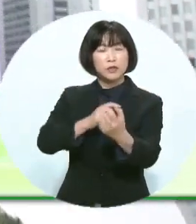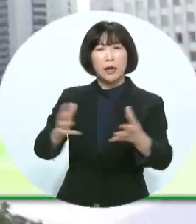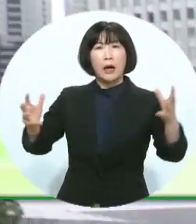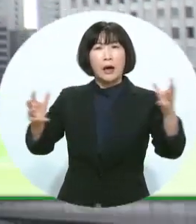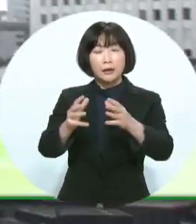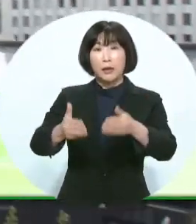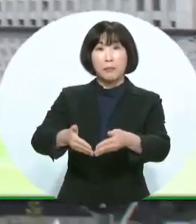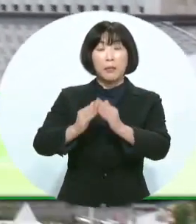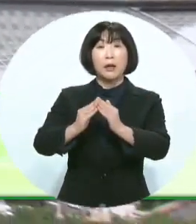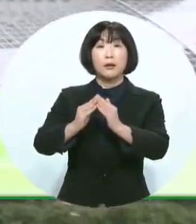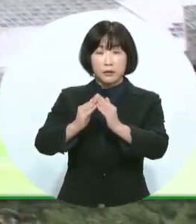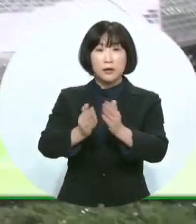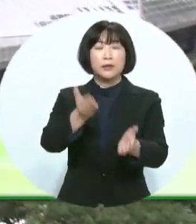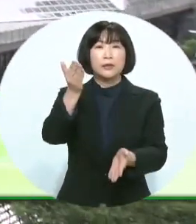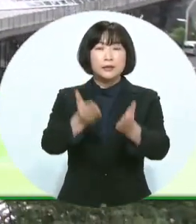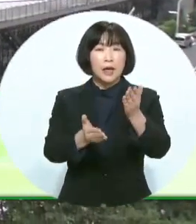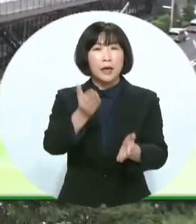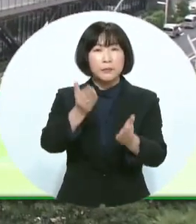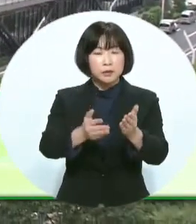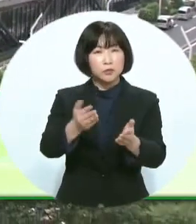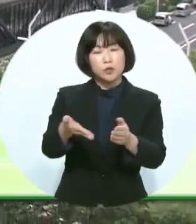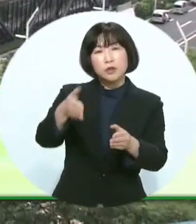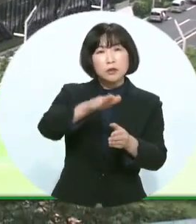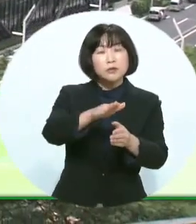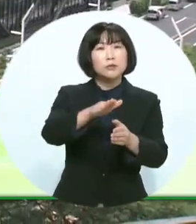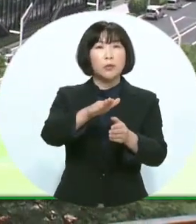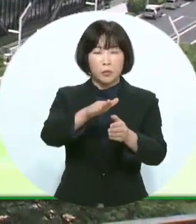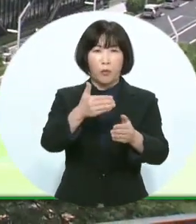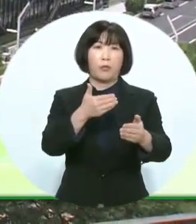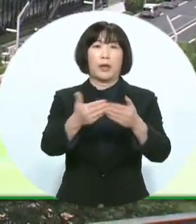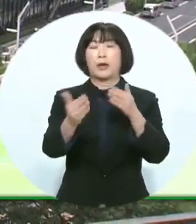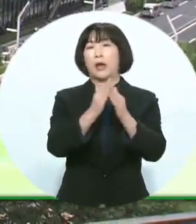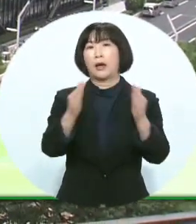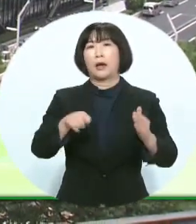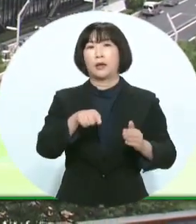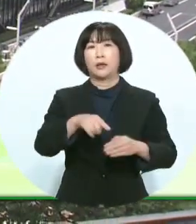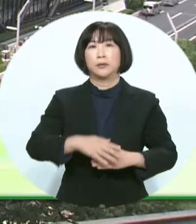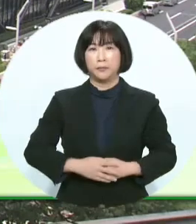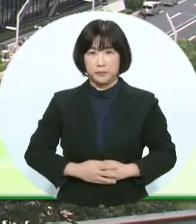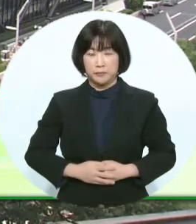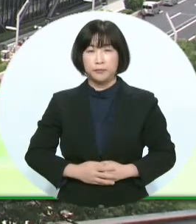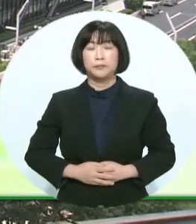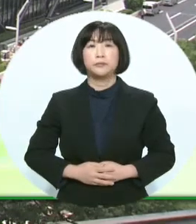組んでいるサービス実装の一環として行われている体験会です。